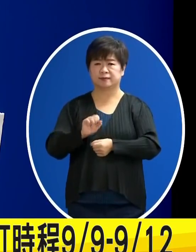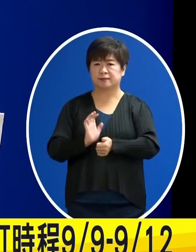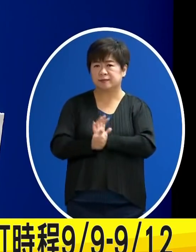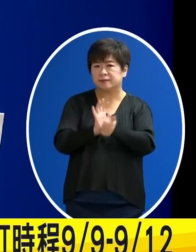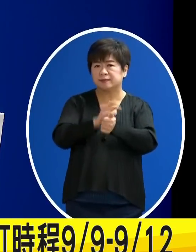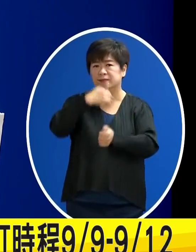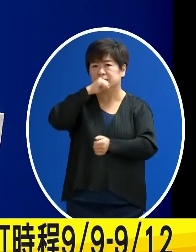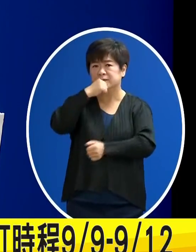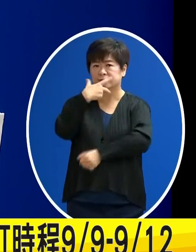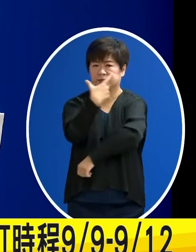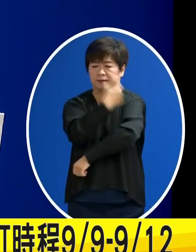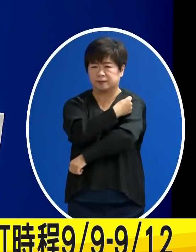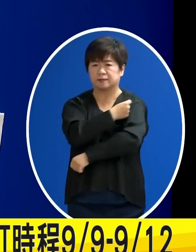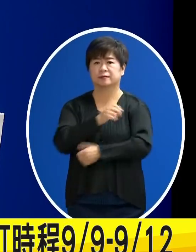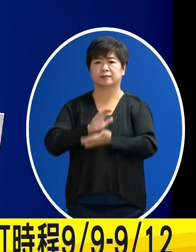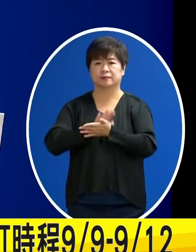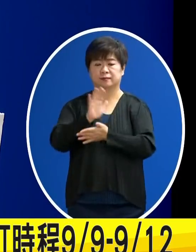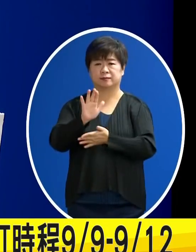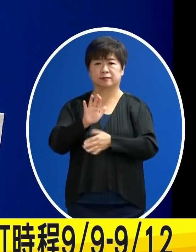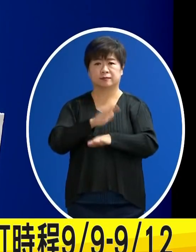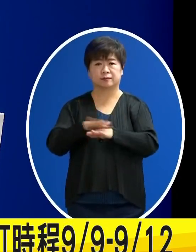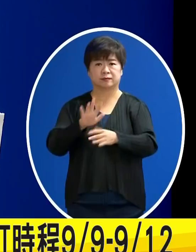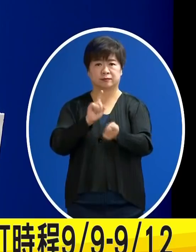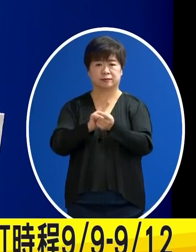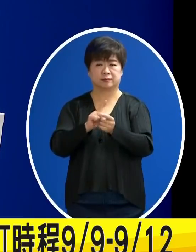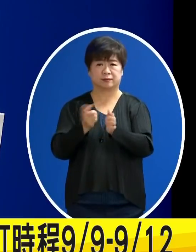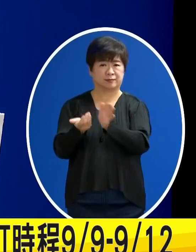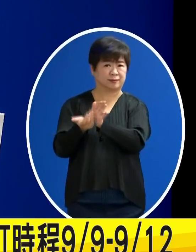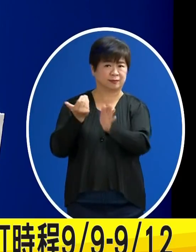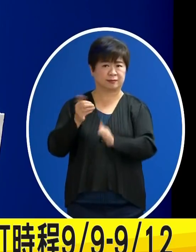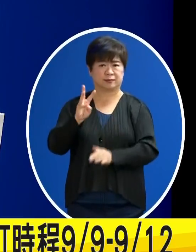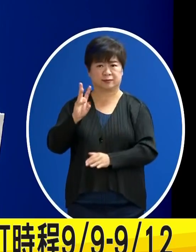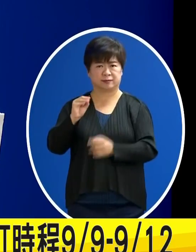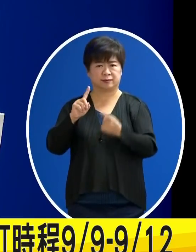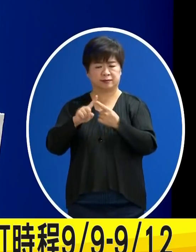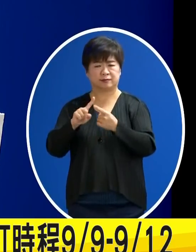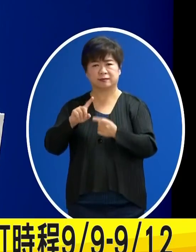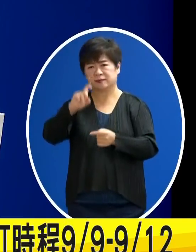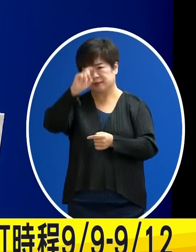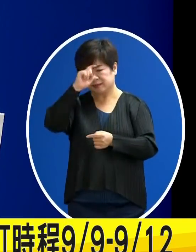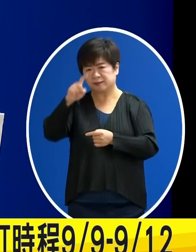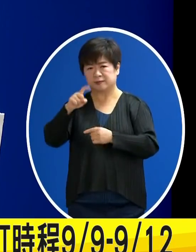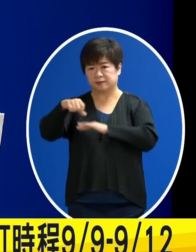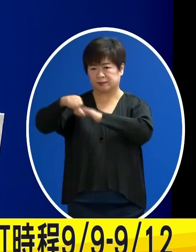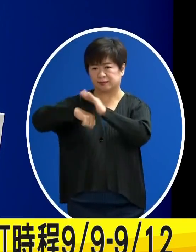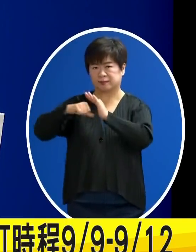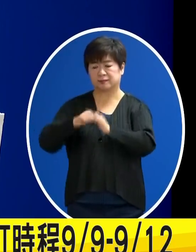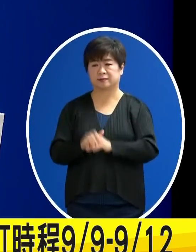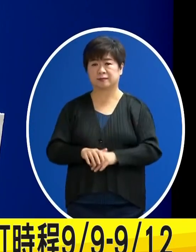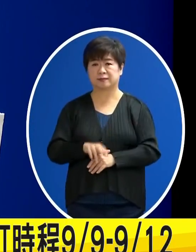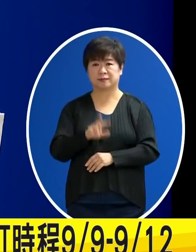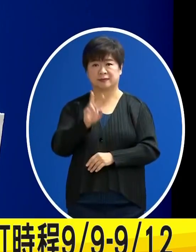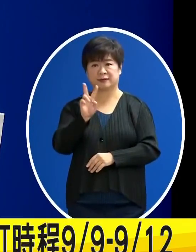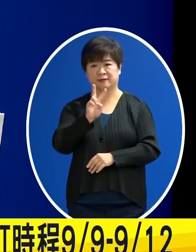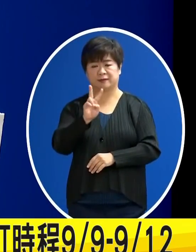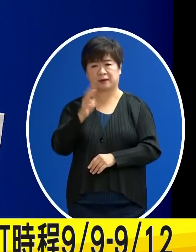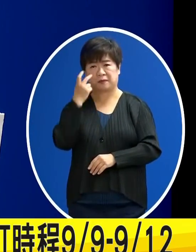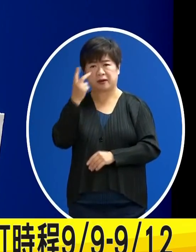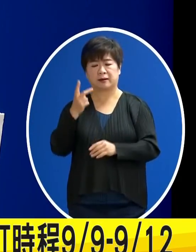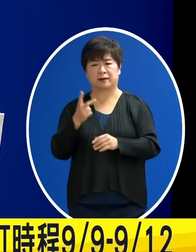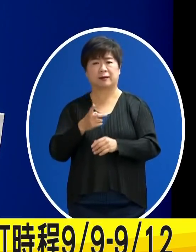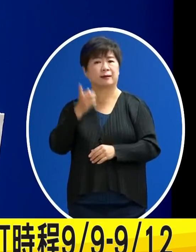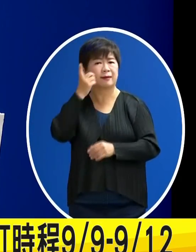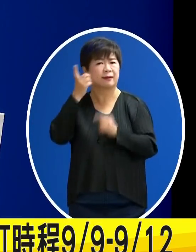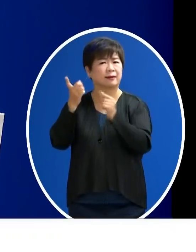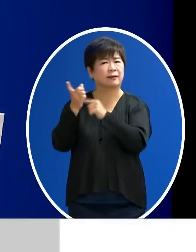后，那我们都会针对前面的30,000人加入，请他们加入我们的VWatch 这个系统啊，这个